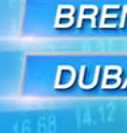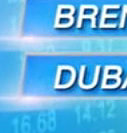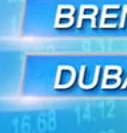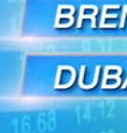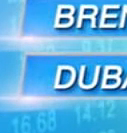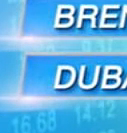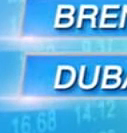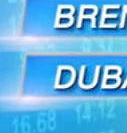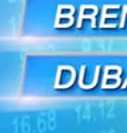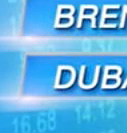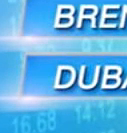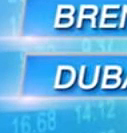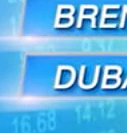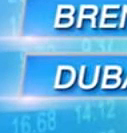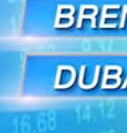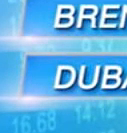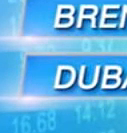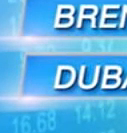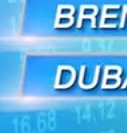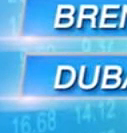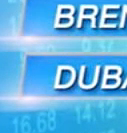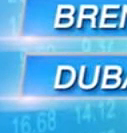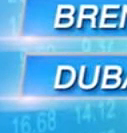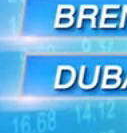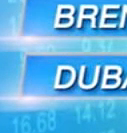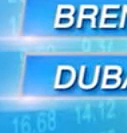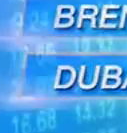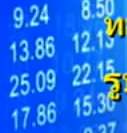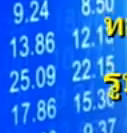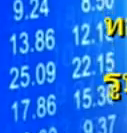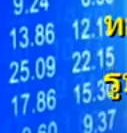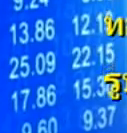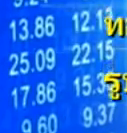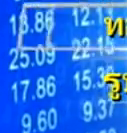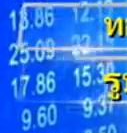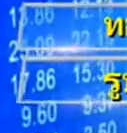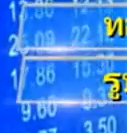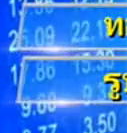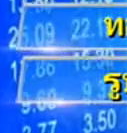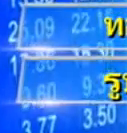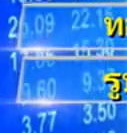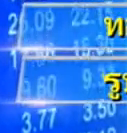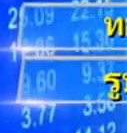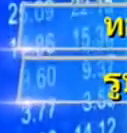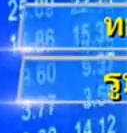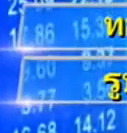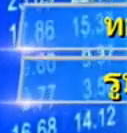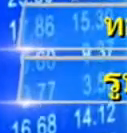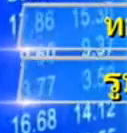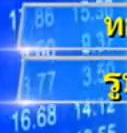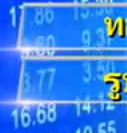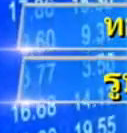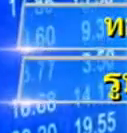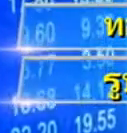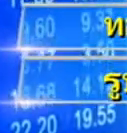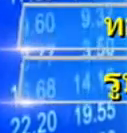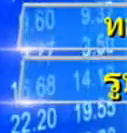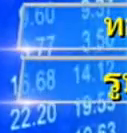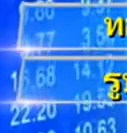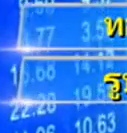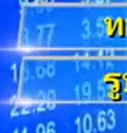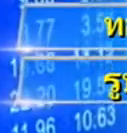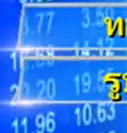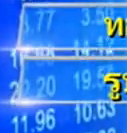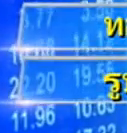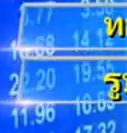ที่60เหรียญ5เซนต์ต่อบาร์เรลส่วนราคาทองคำในประเทศวันนี้ราคาปรับลดลงไป2ครั้งร